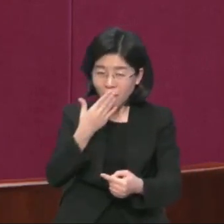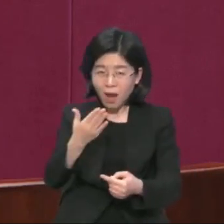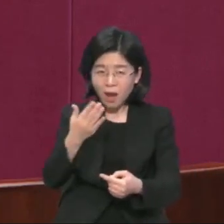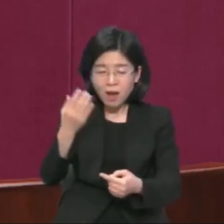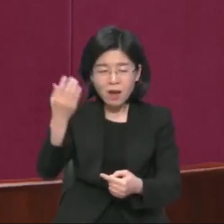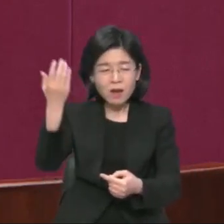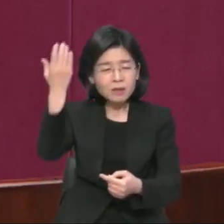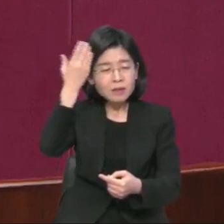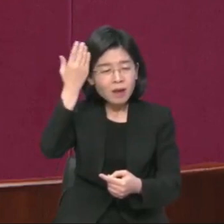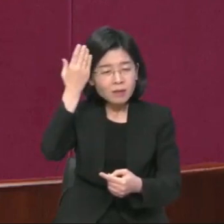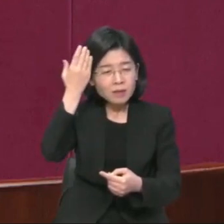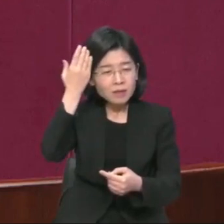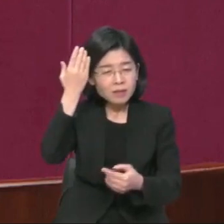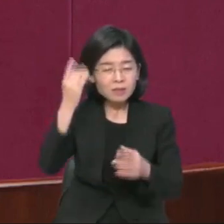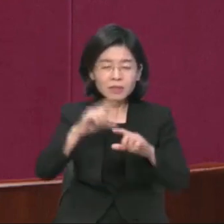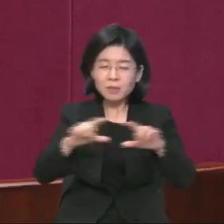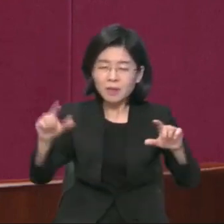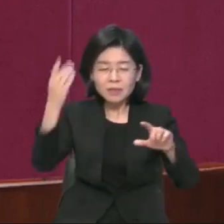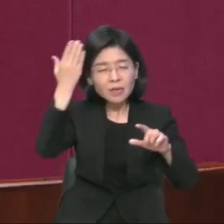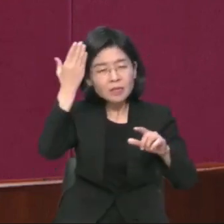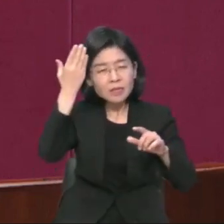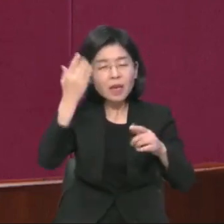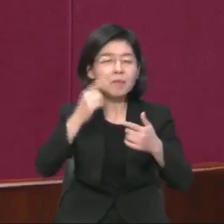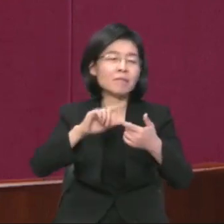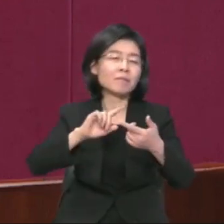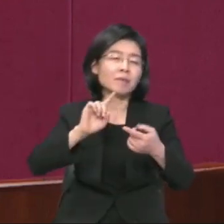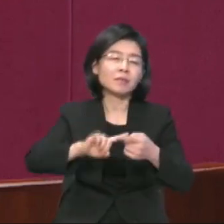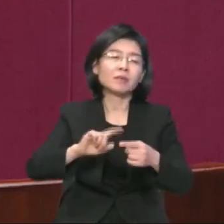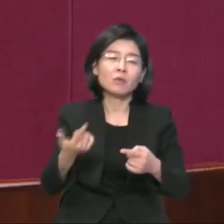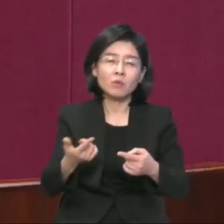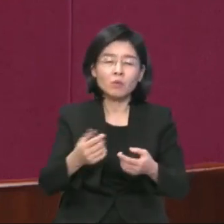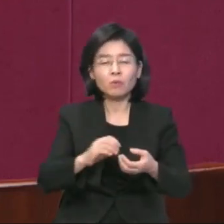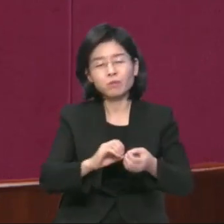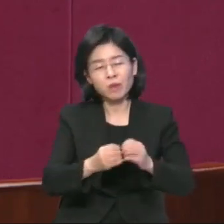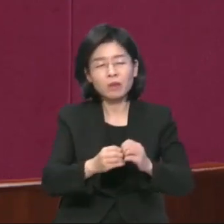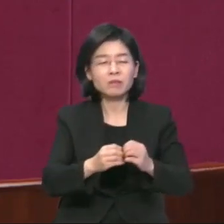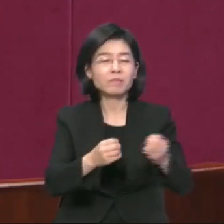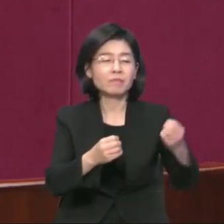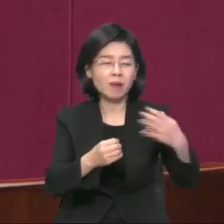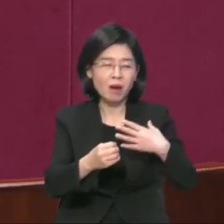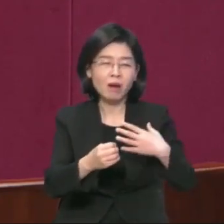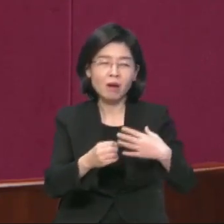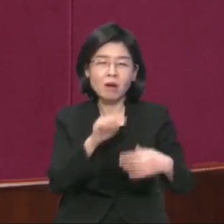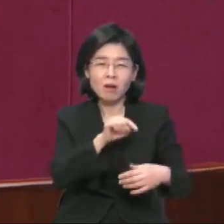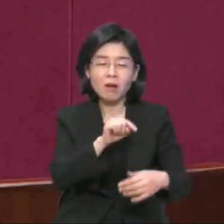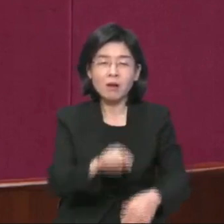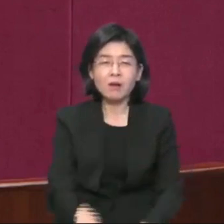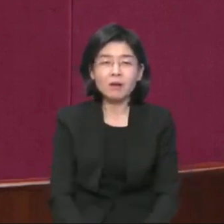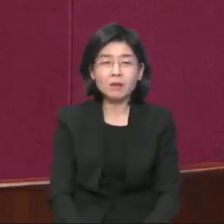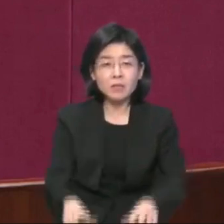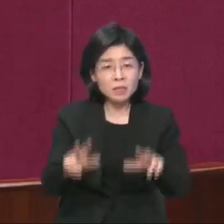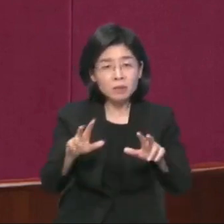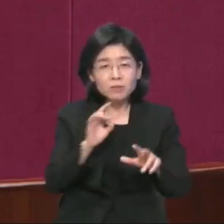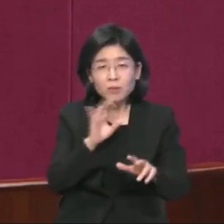상식적인 일입니까? 정상회담 갈래에 비춰봤을 때 말이 안 되는 요구죠.